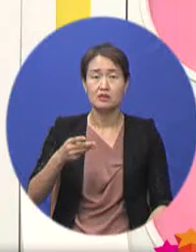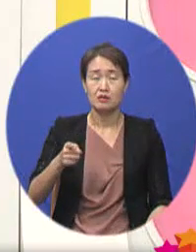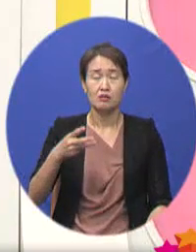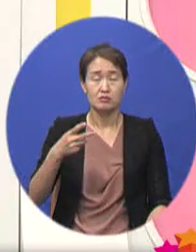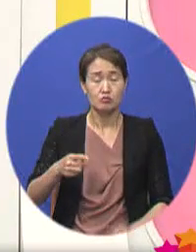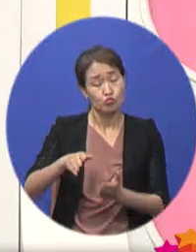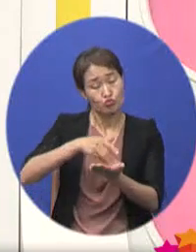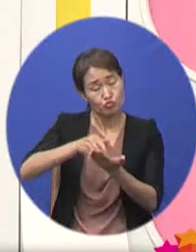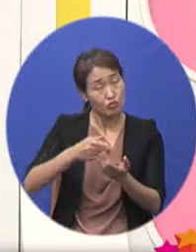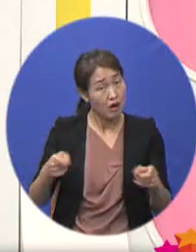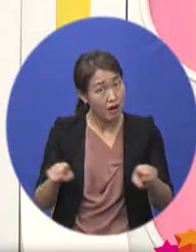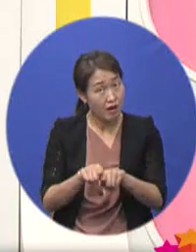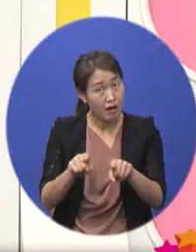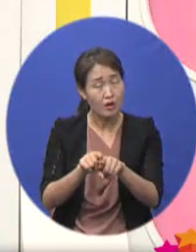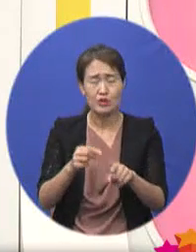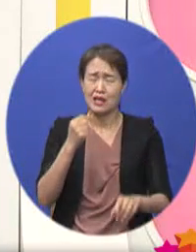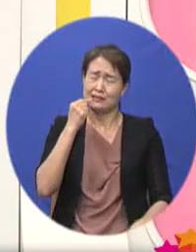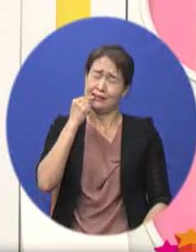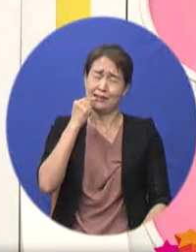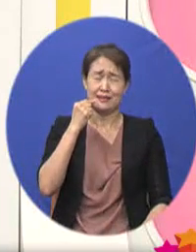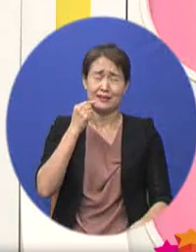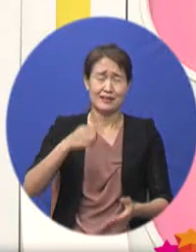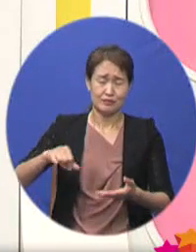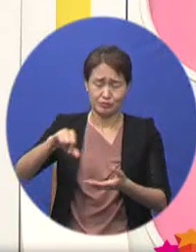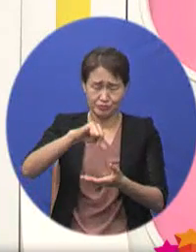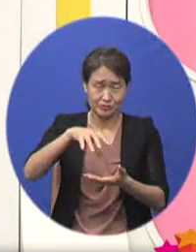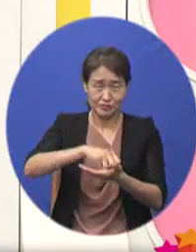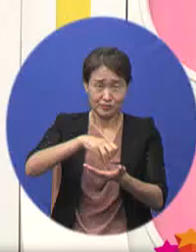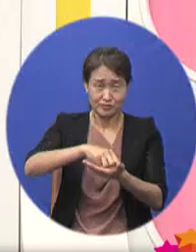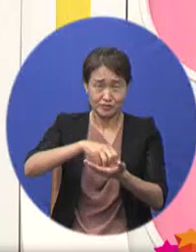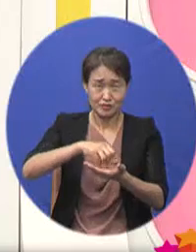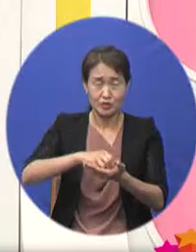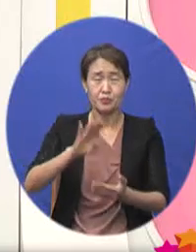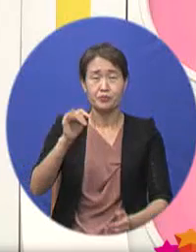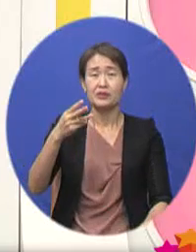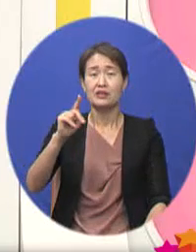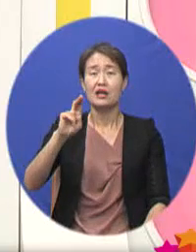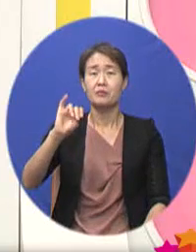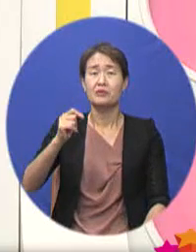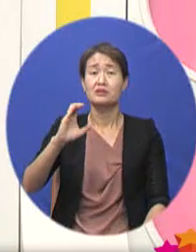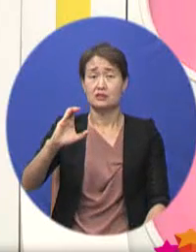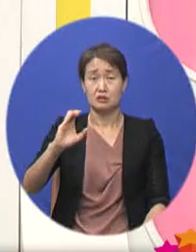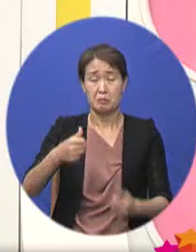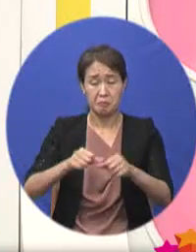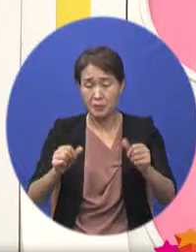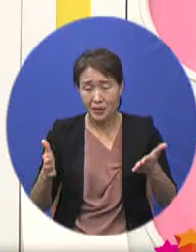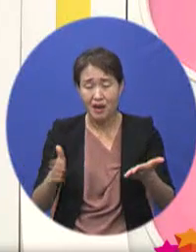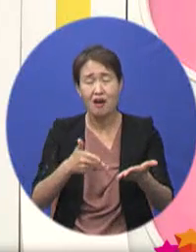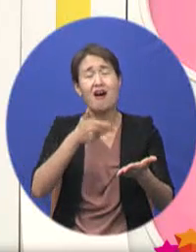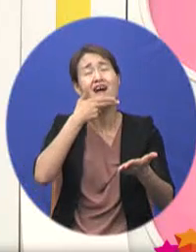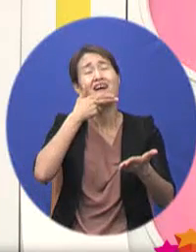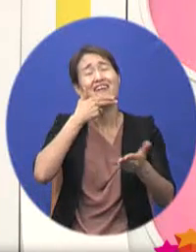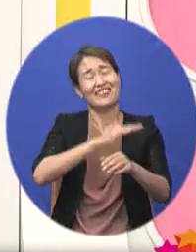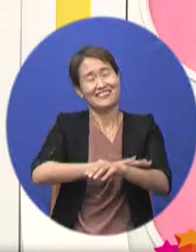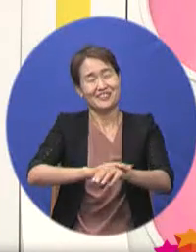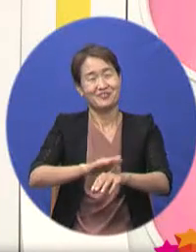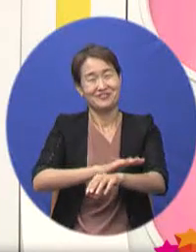볶아도 먹고요. 여기에 식초를 곁들여서 드시면은 비타민C가 파괴되는 것을 막아준다고